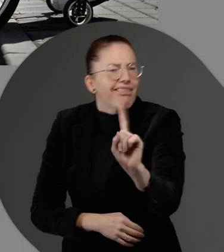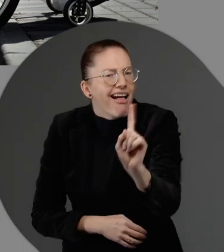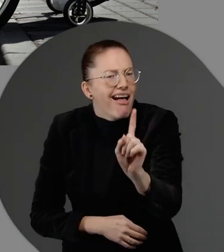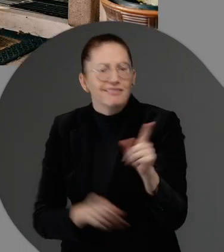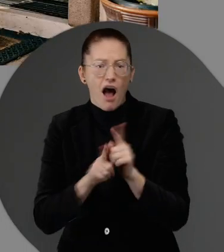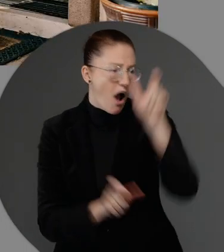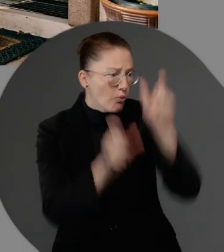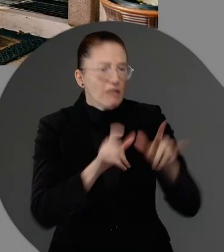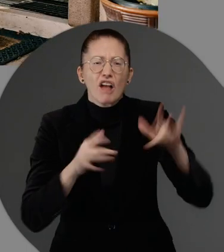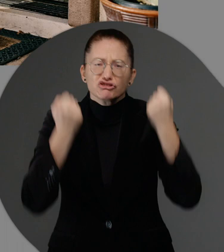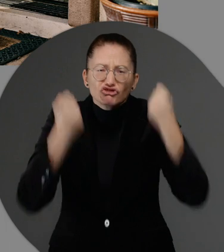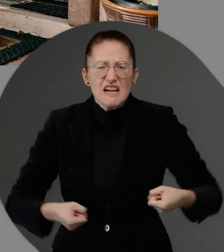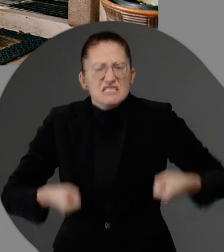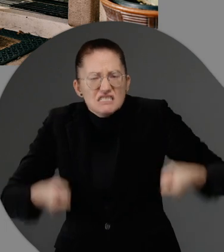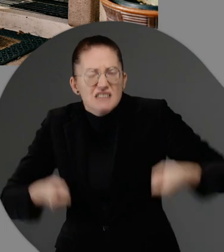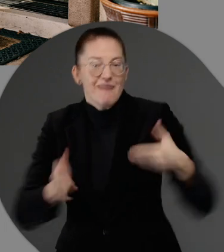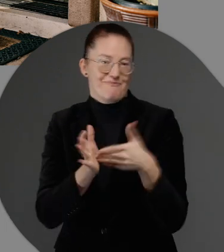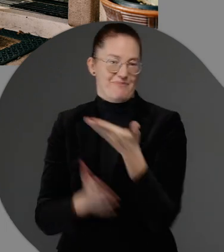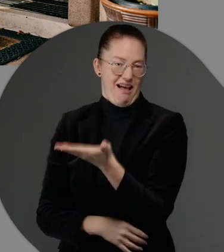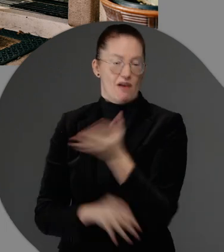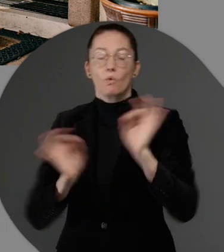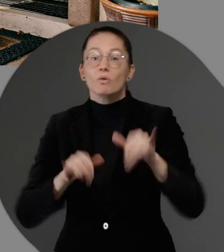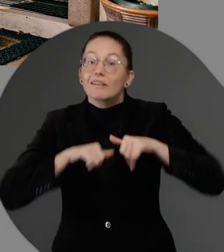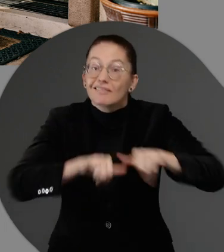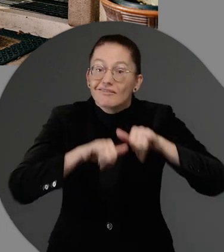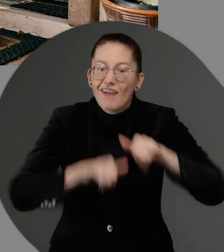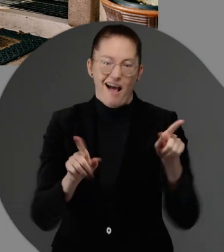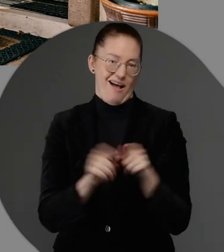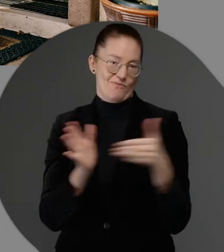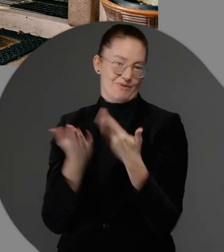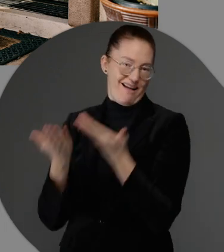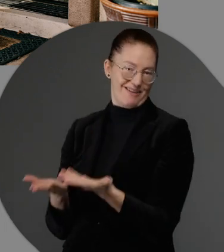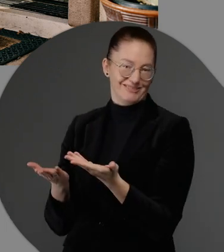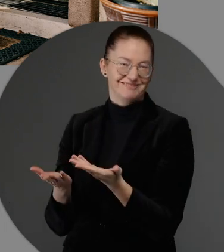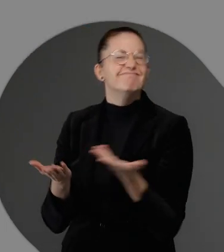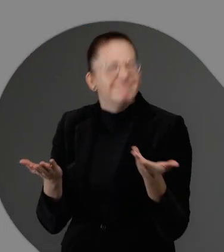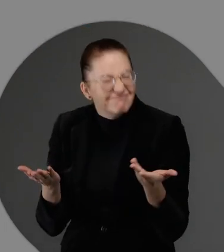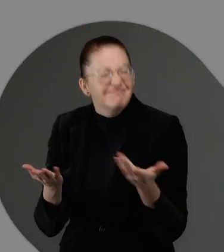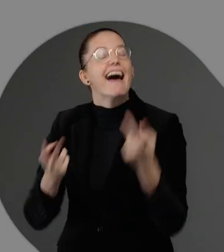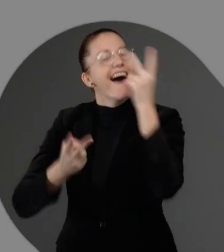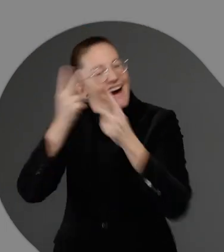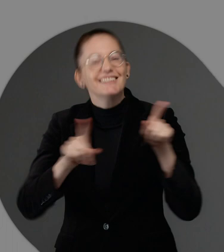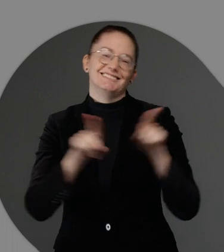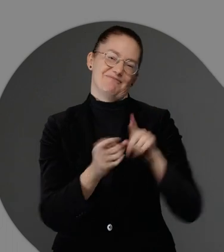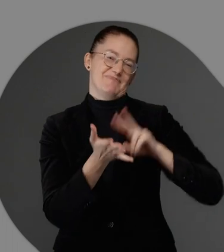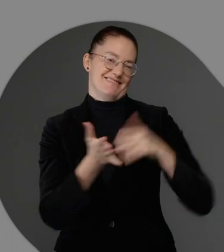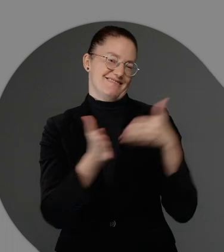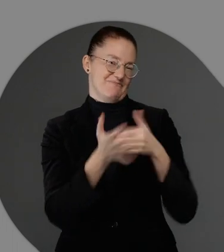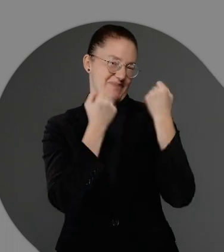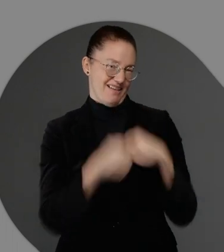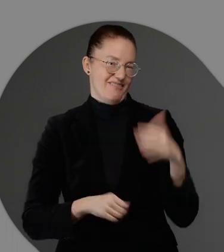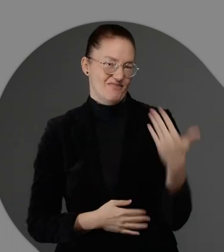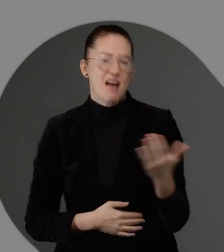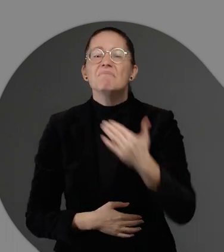Randsteine. Wenn man mit viel Gepäck unterwegs ist oder mit einem Kinderwagen, benötigt man genauso barrierefreie Einrichtungen. Und ähnlich ist es auch